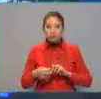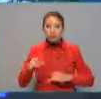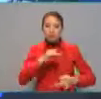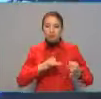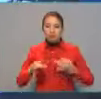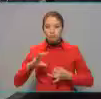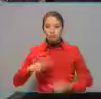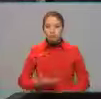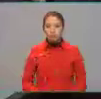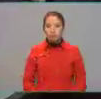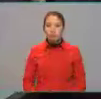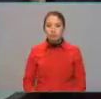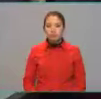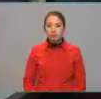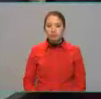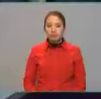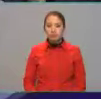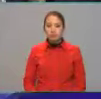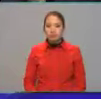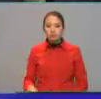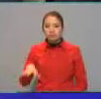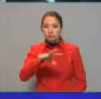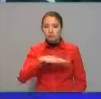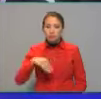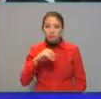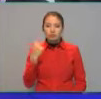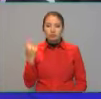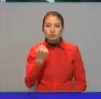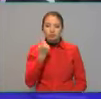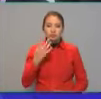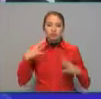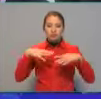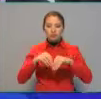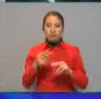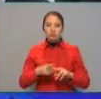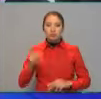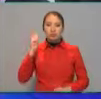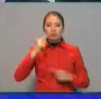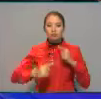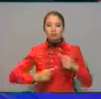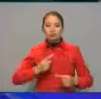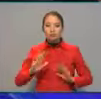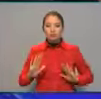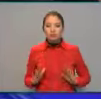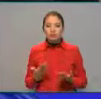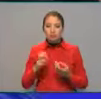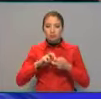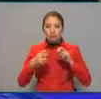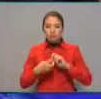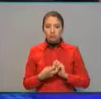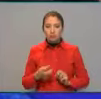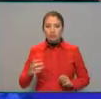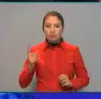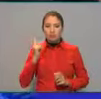талқыланды. Қол сынса, жең ішінде, бас жарылса, бөрік ішінде. Ата бабаларымыз ұсақ дауды ушықтырмаған, дейді